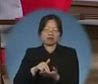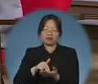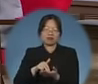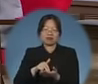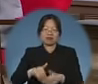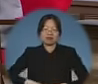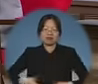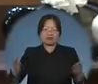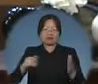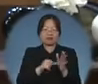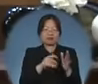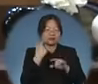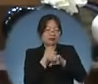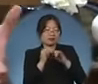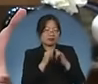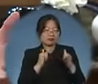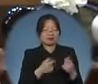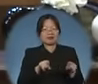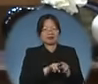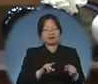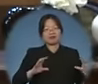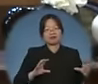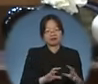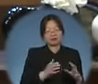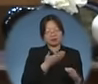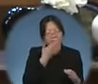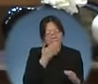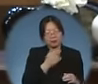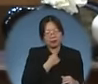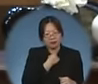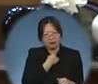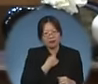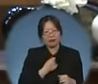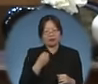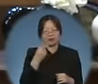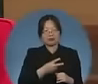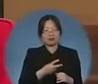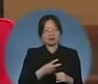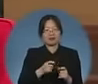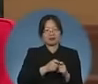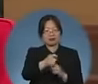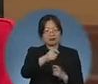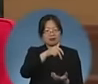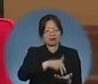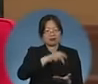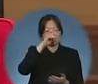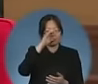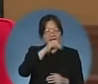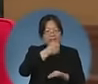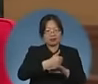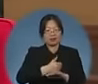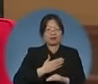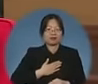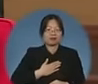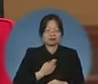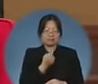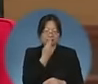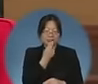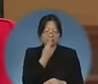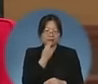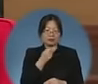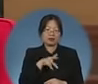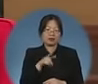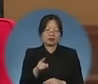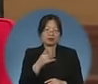거죠. 유명한 학자가 되면 너도 나도 같이 밥 먹으려 하고 뭐를 하고 이게 장기적으로 결국은 나라고 하는 생명체